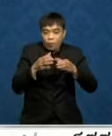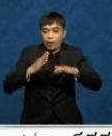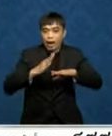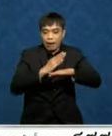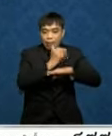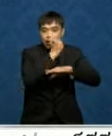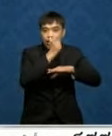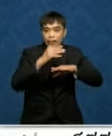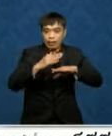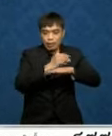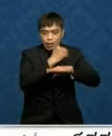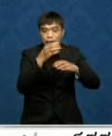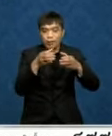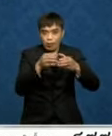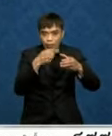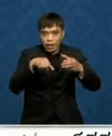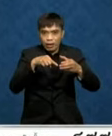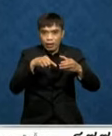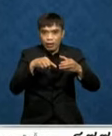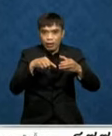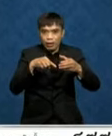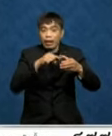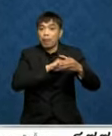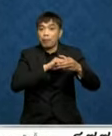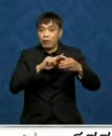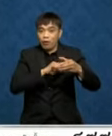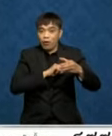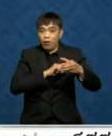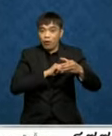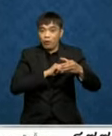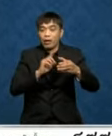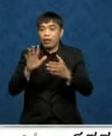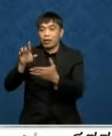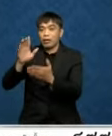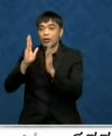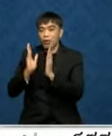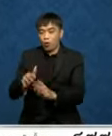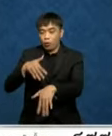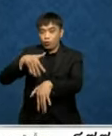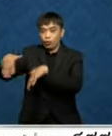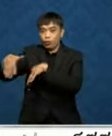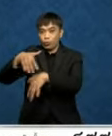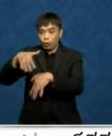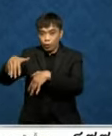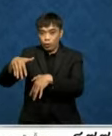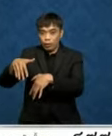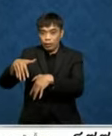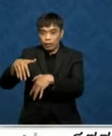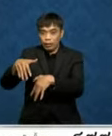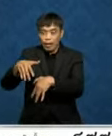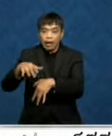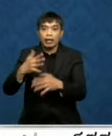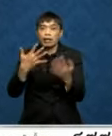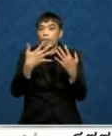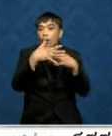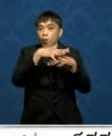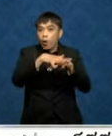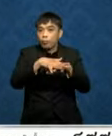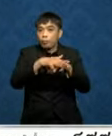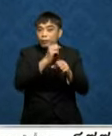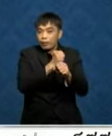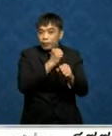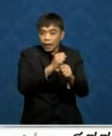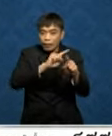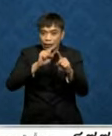มือที่แล้วนี่ครับประชาชนที่เข้ามาร่วมในกิจกรรมนี่ต้องอุดมการณ์ตรงกันต้องตั้งใจจริงๆนะครับ